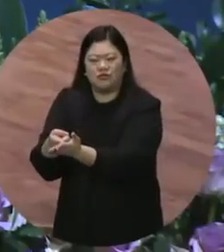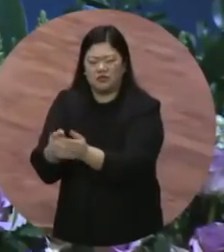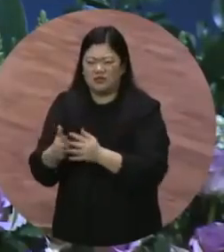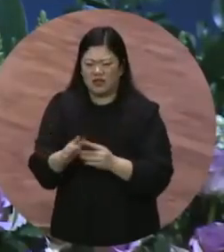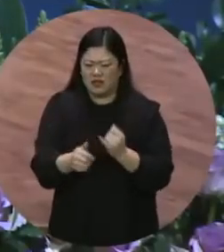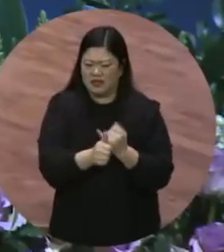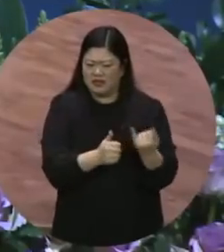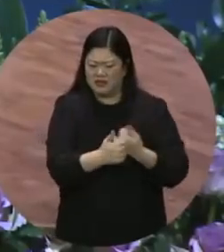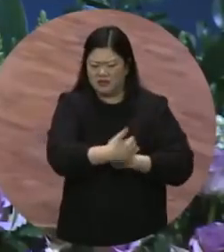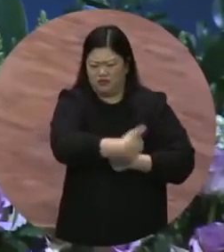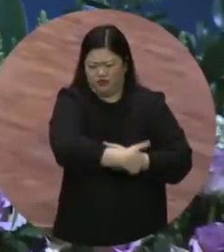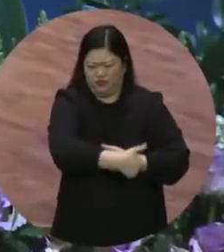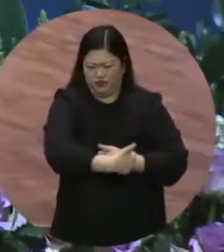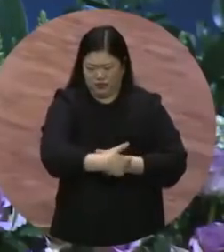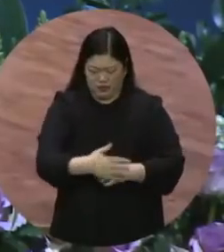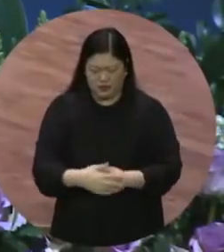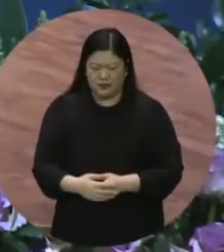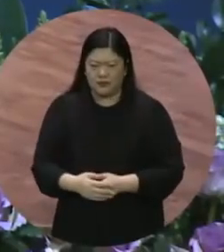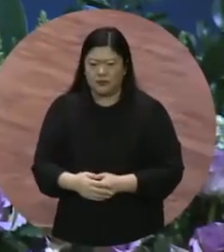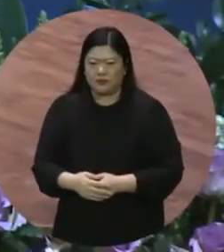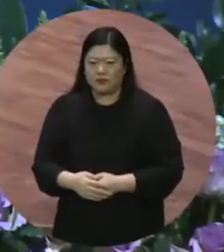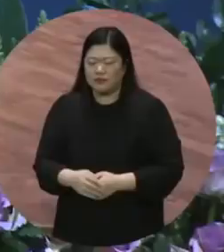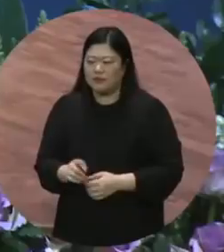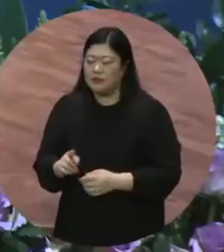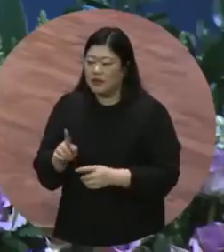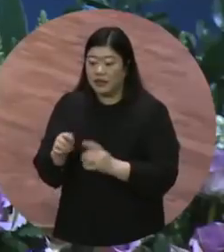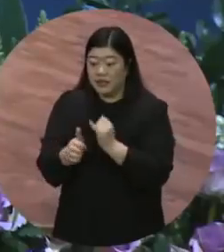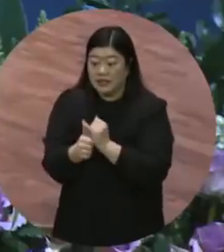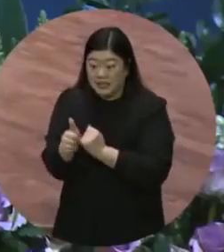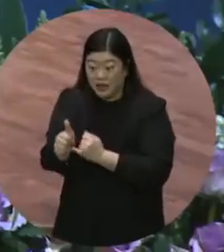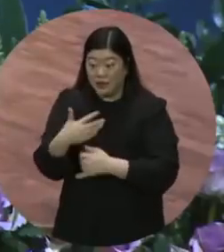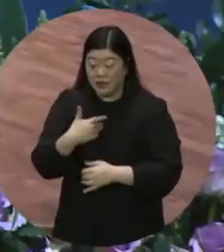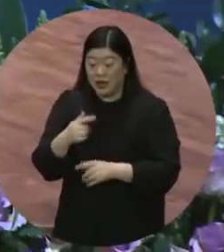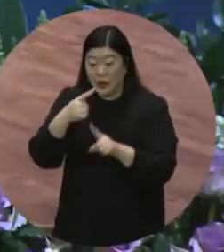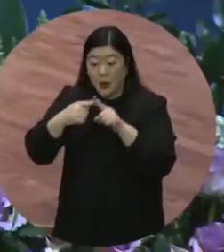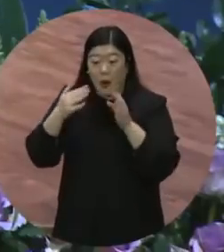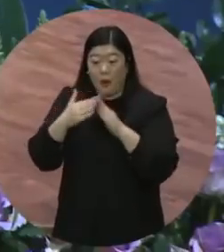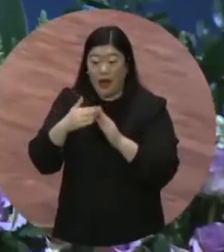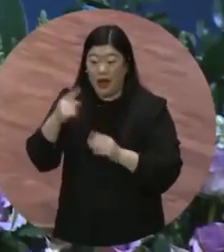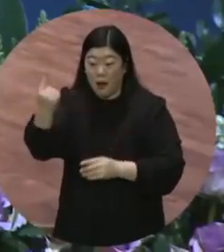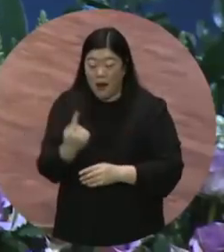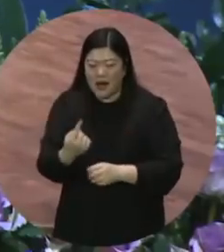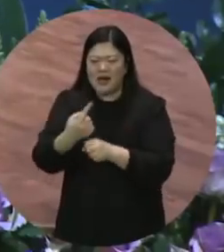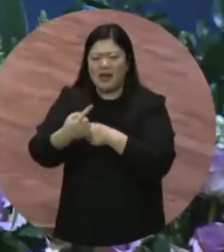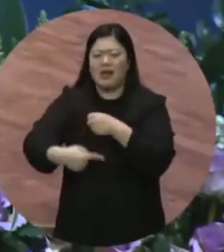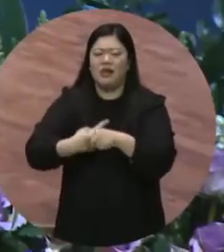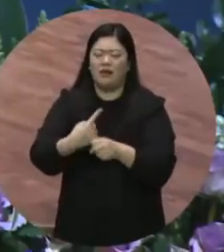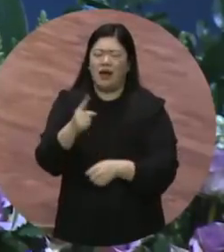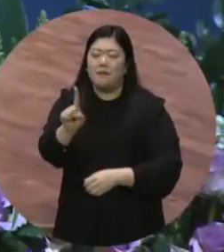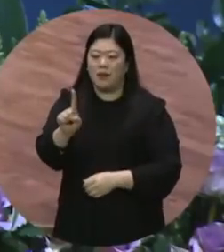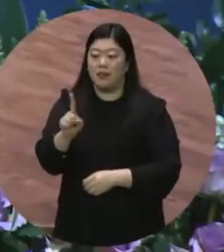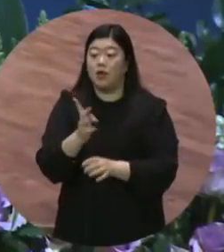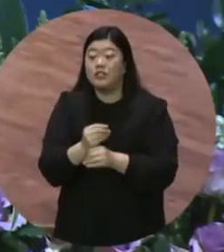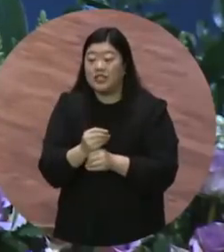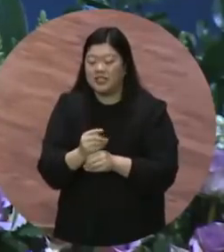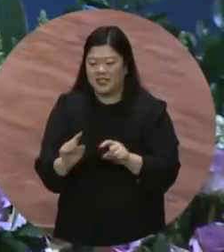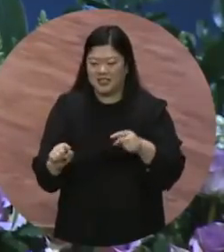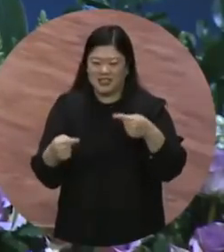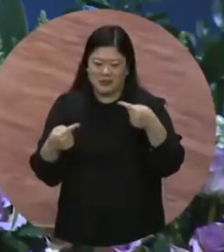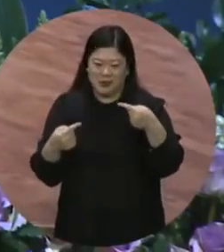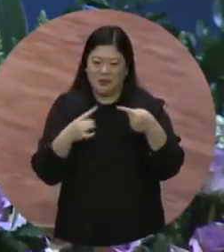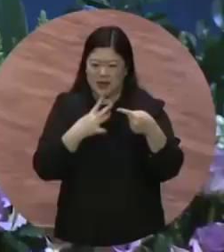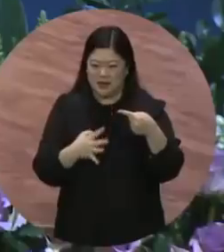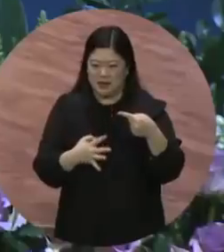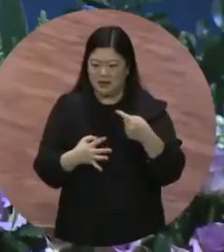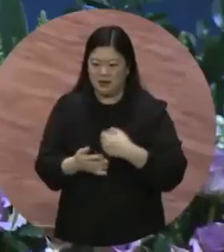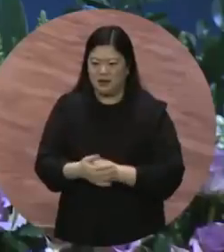이 집사님의 남편은 1년에 딱 한 번 오세요. 송구 영신 예배 때 딱 한 번 봐요. 강원도에 해보러